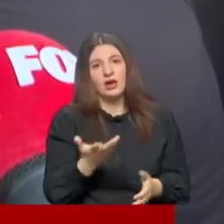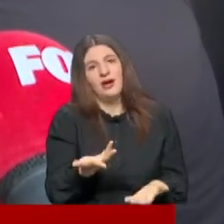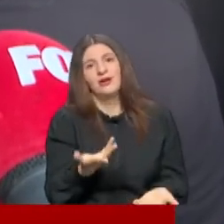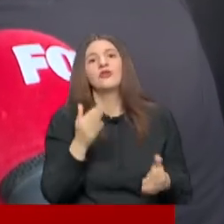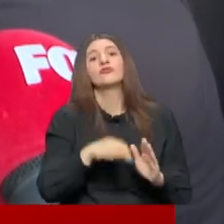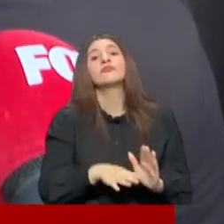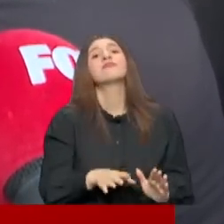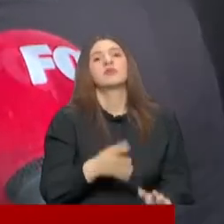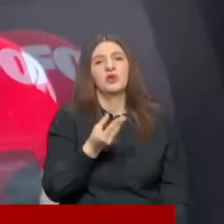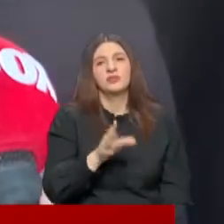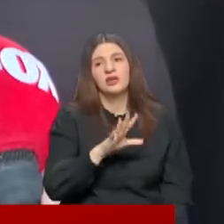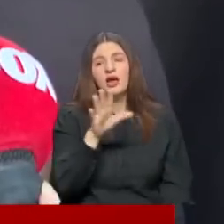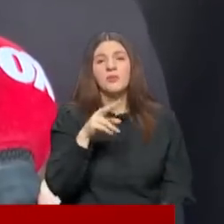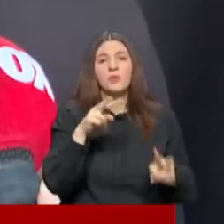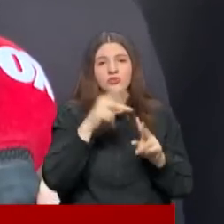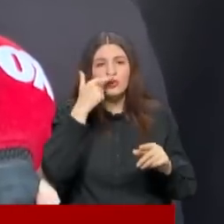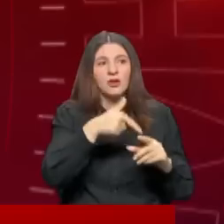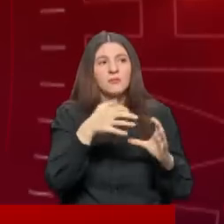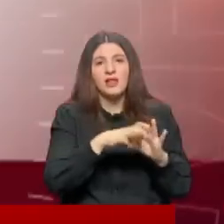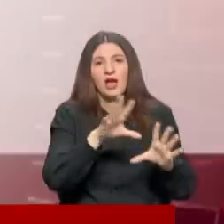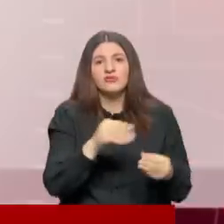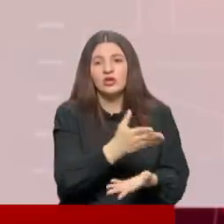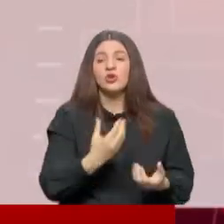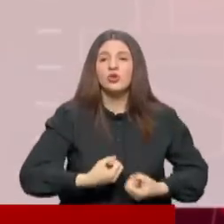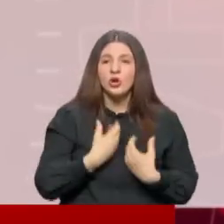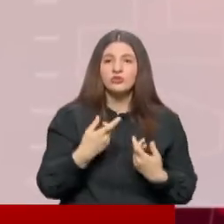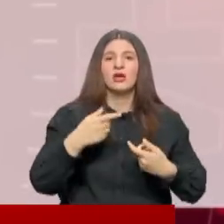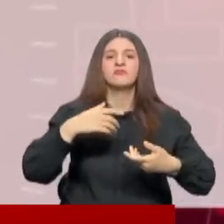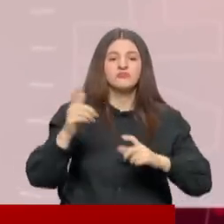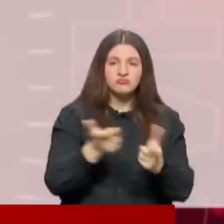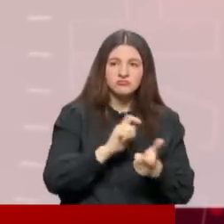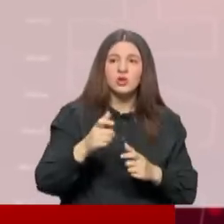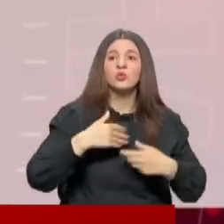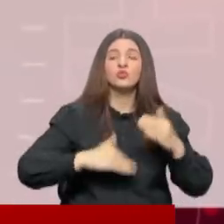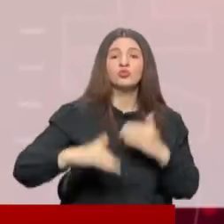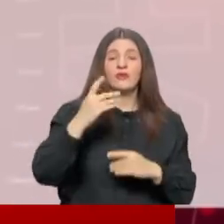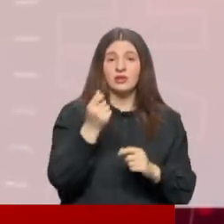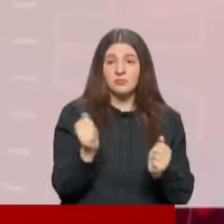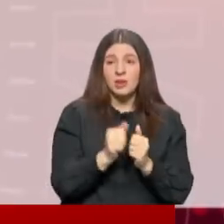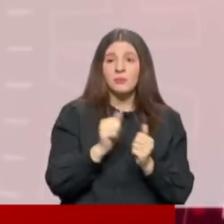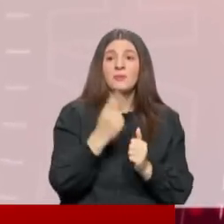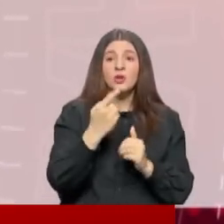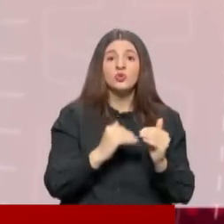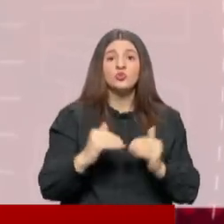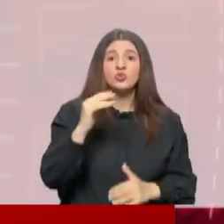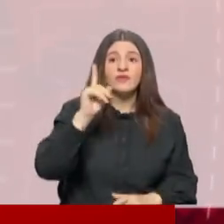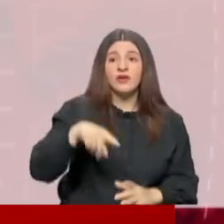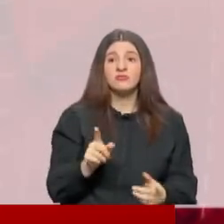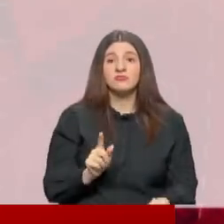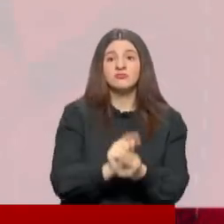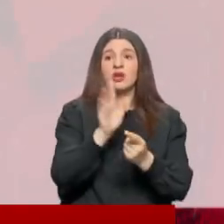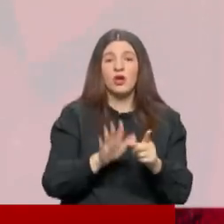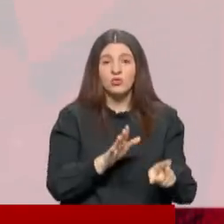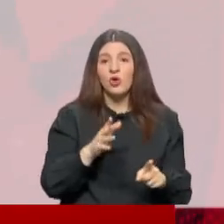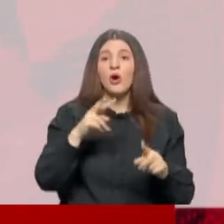düşmez. Evet, her şey motorine bağlı genelde yani. Üretici de nakliyeci de yüksek fiyatların yanı sıra bir de yüksek vergiyle karşı